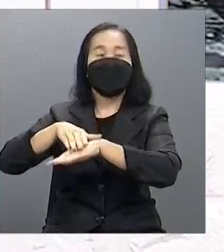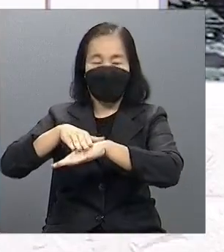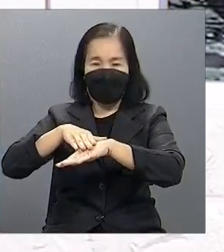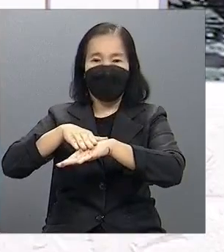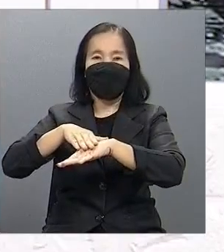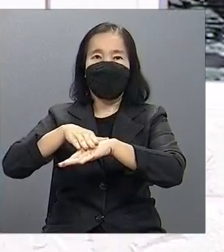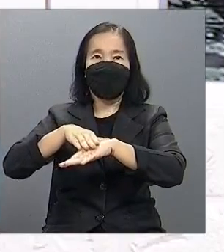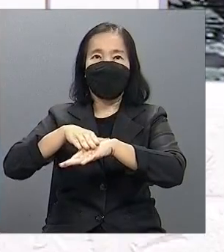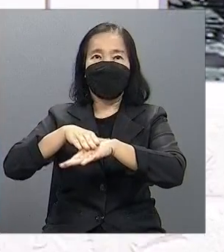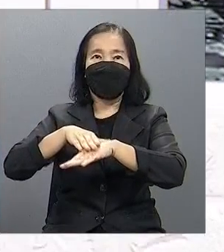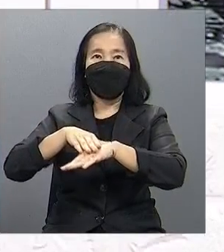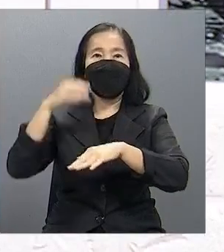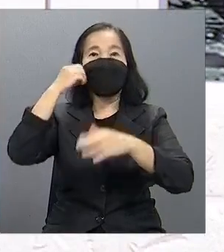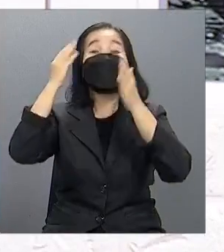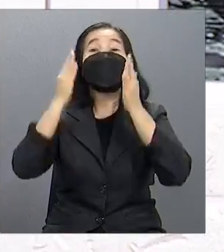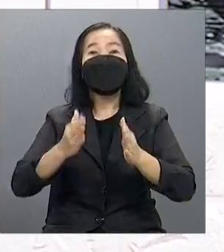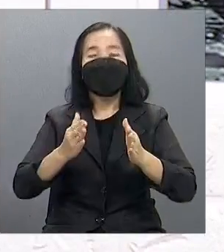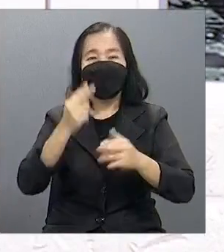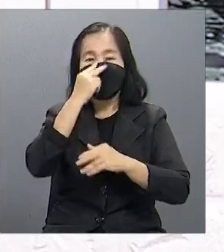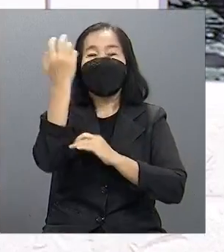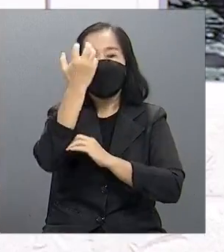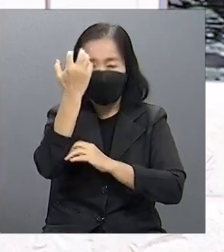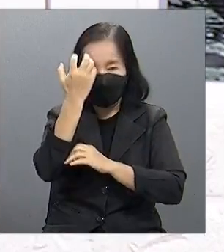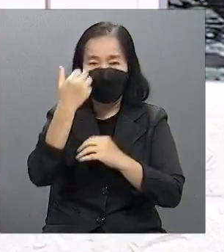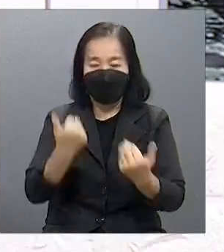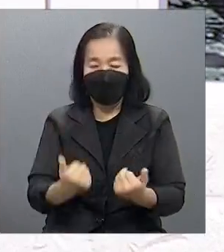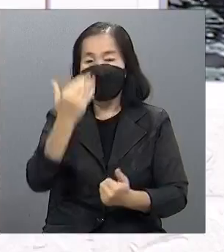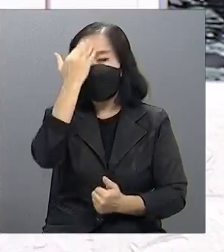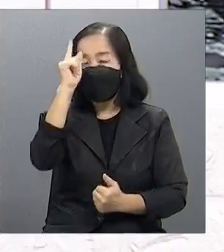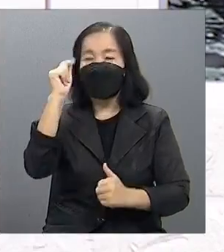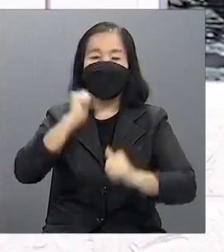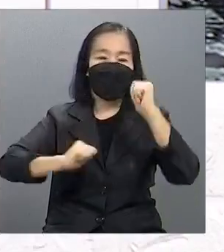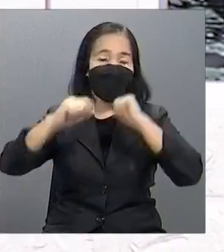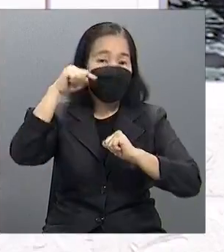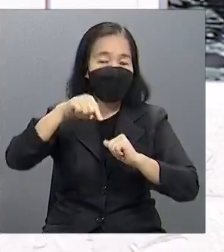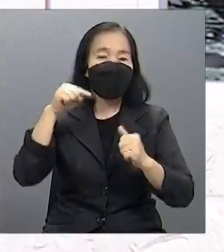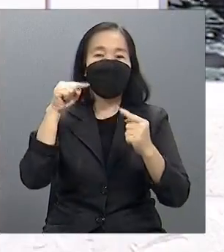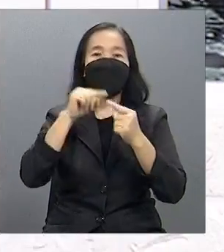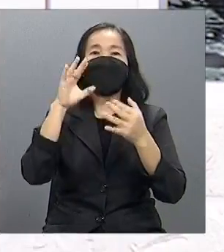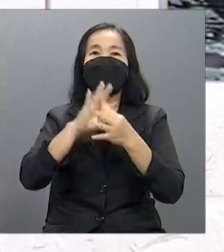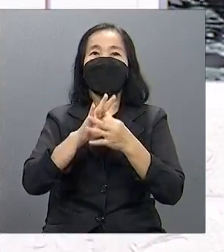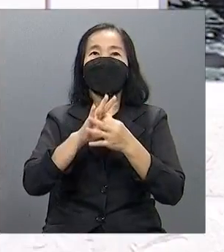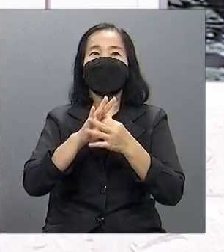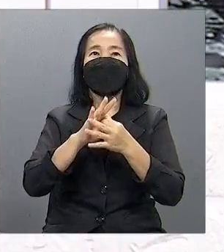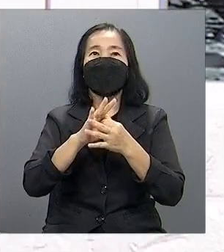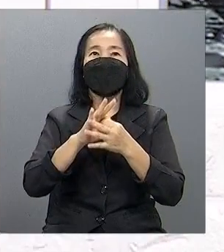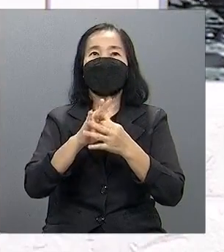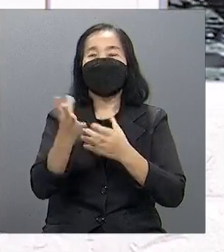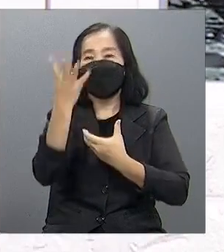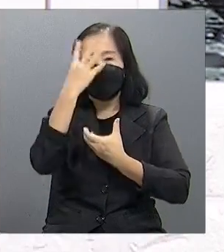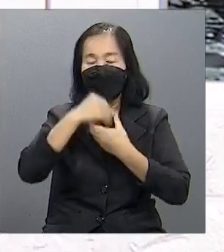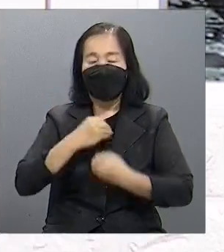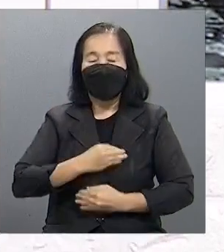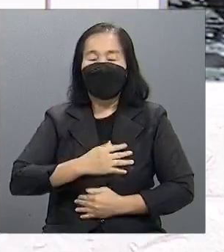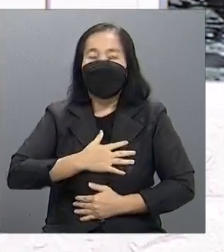ทุกคนมาดูเรื่องนี้เพราะว่าเป็นเรื่องที่ดูแล้วแบบหัวใจพองโตครับแล้ว